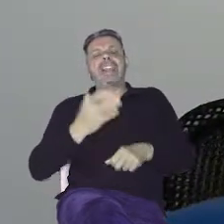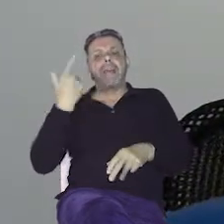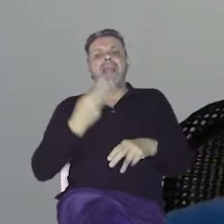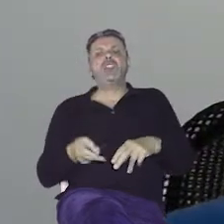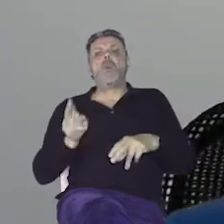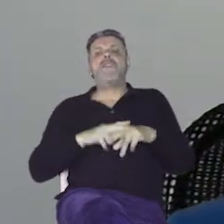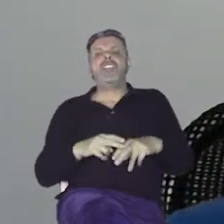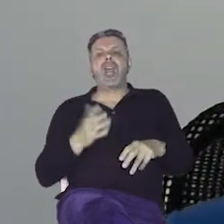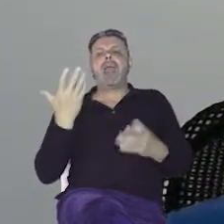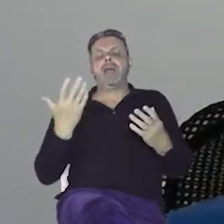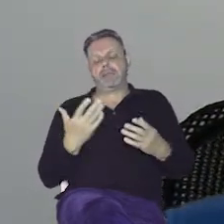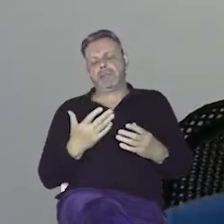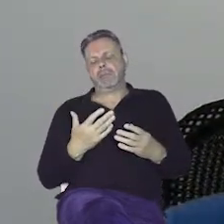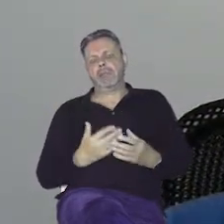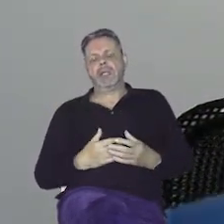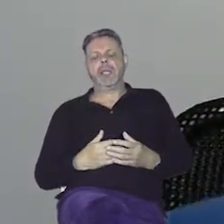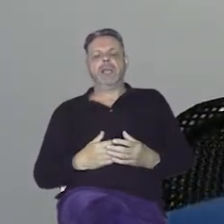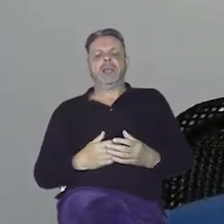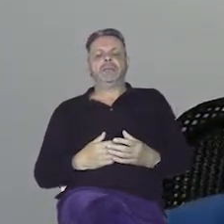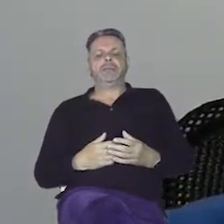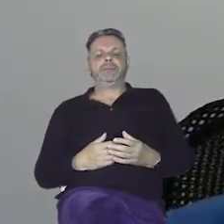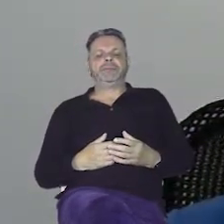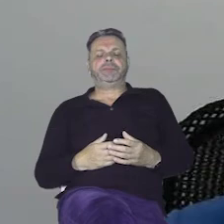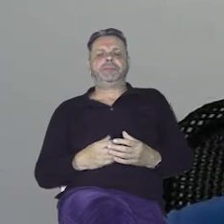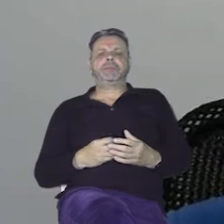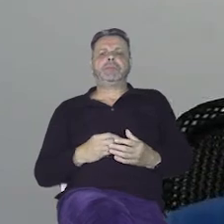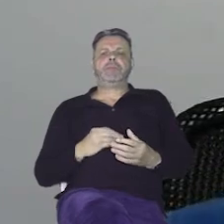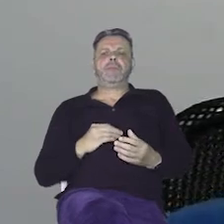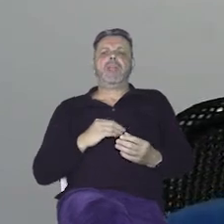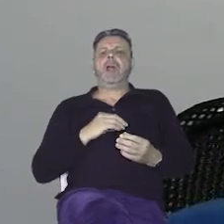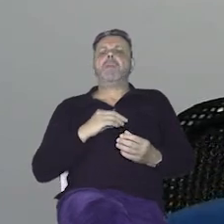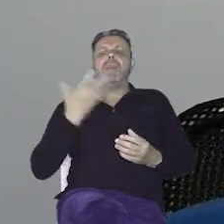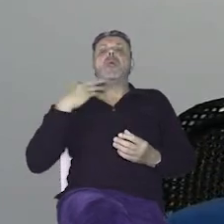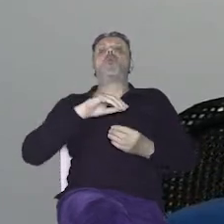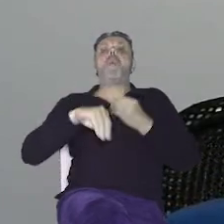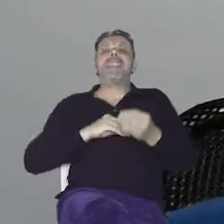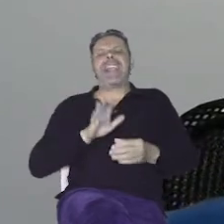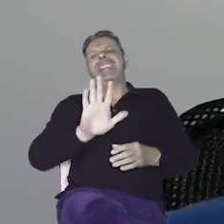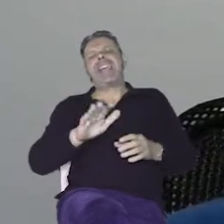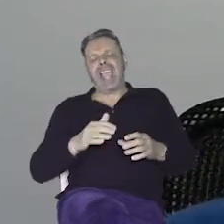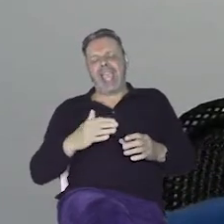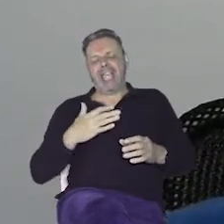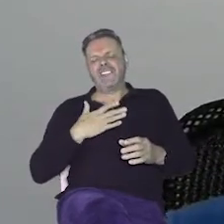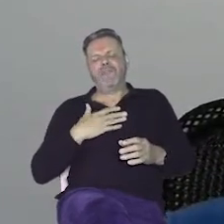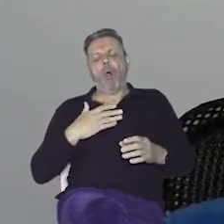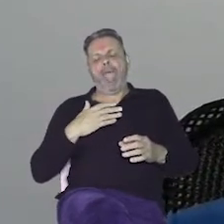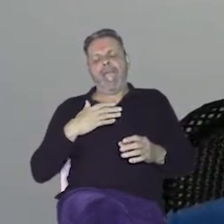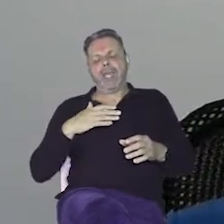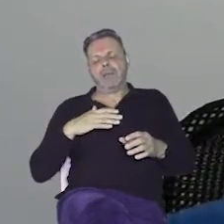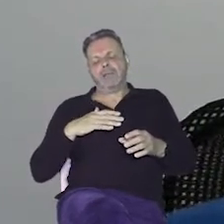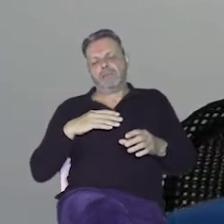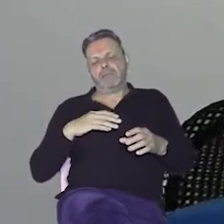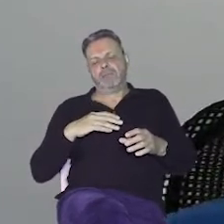nego zaposlenici naših ustanova, bili su obitelj za te ljude i brinuli o zdravlju, ali